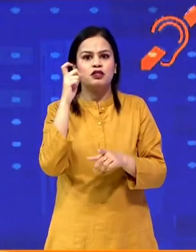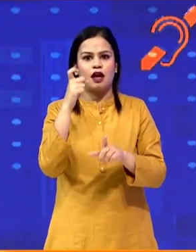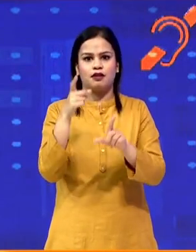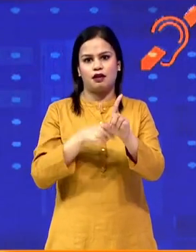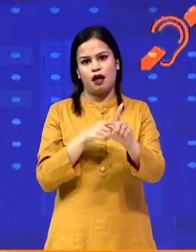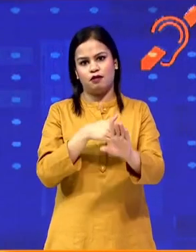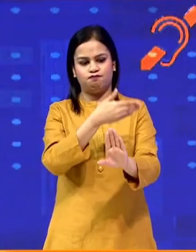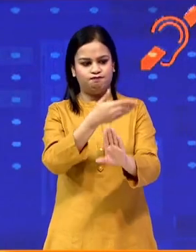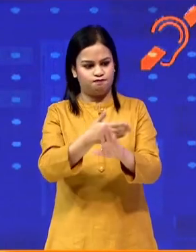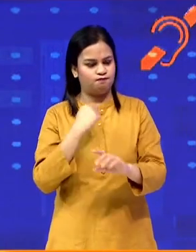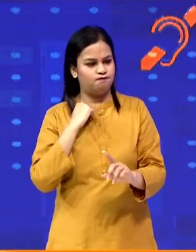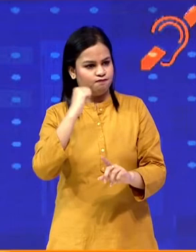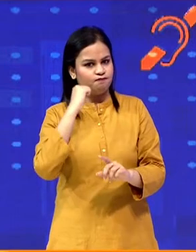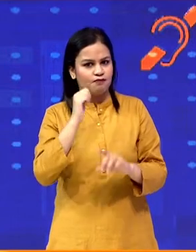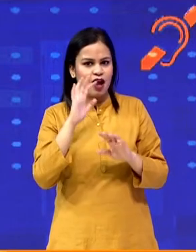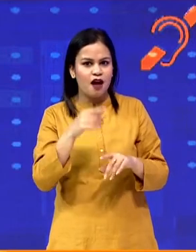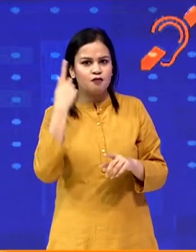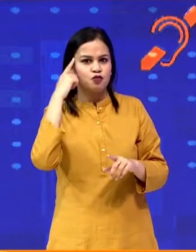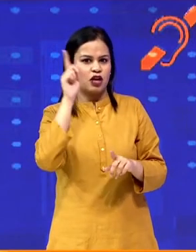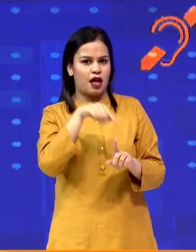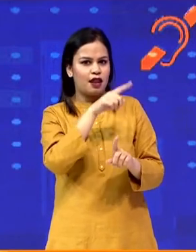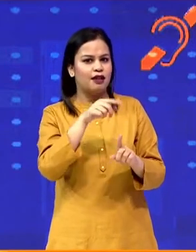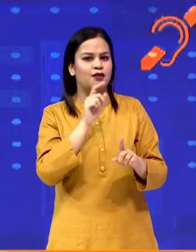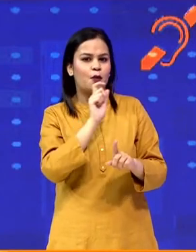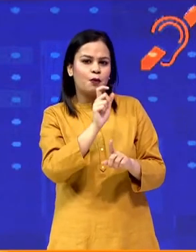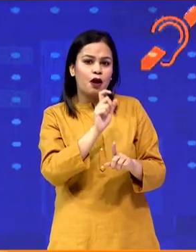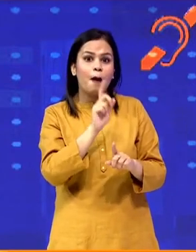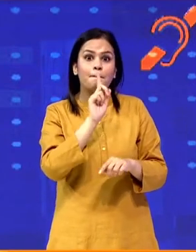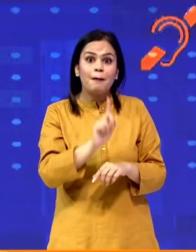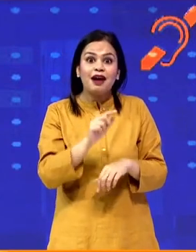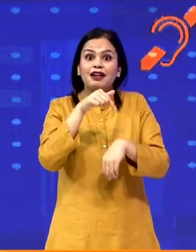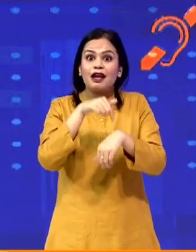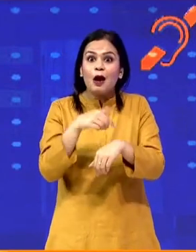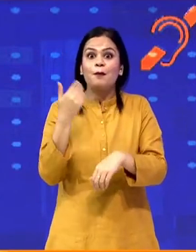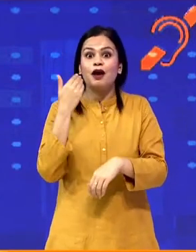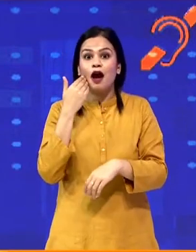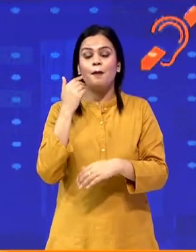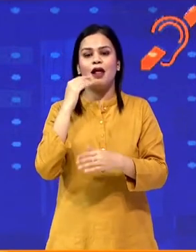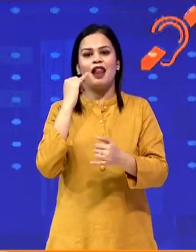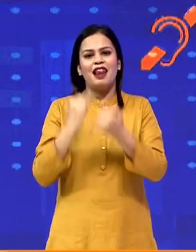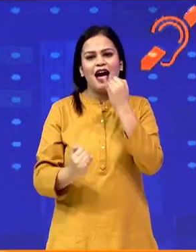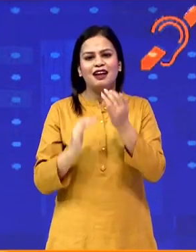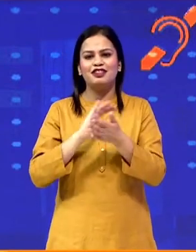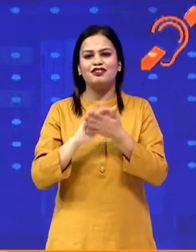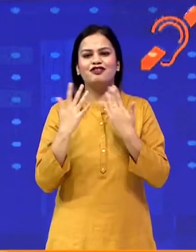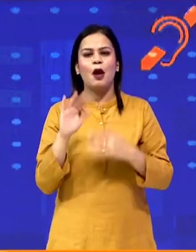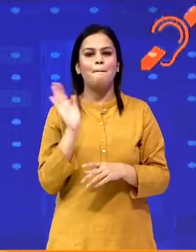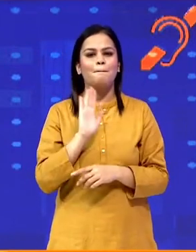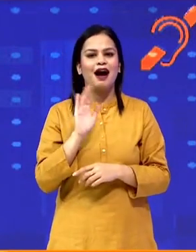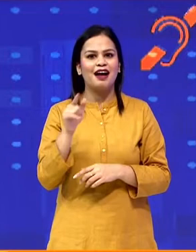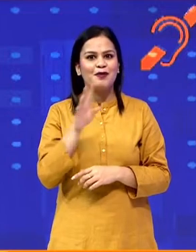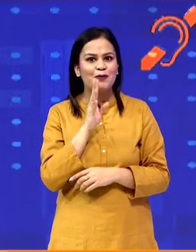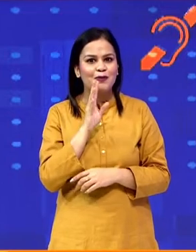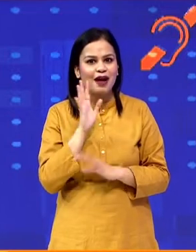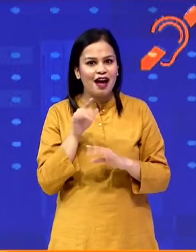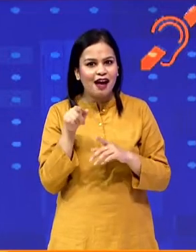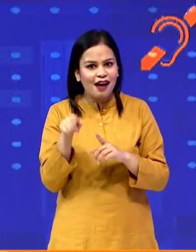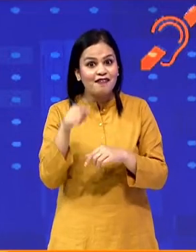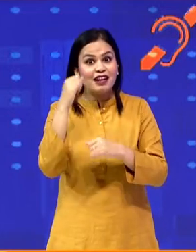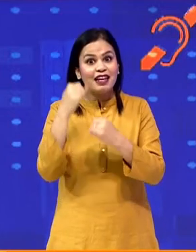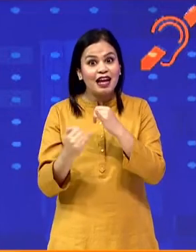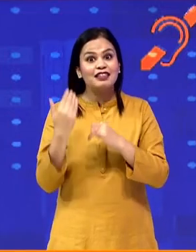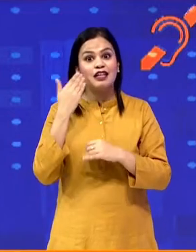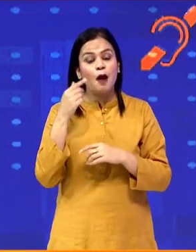लेकिन जब उन्होंने भाषण किया अलविदाई भाषण तो